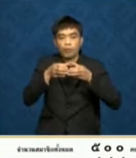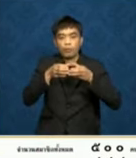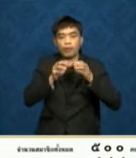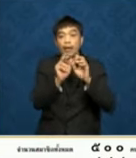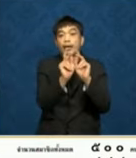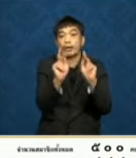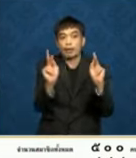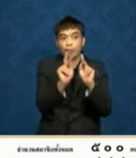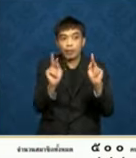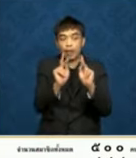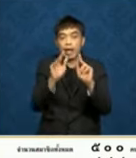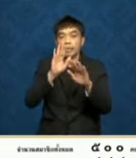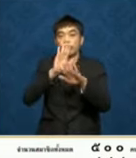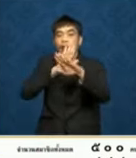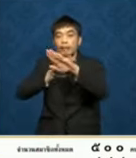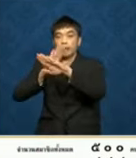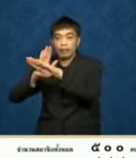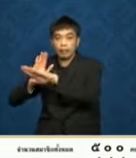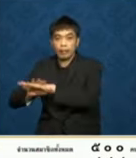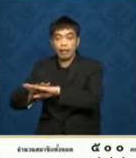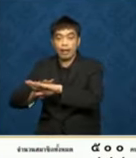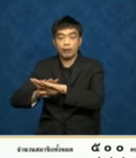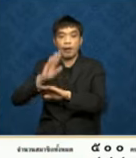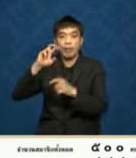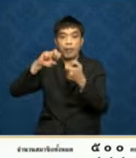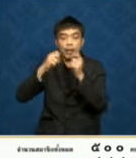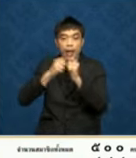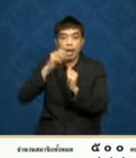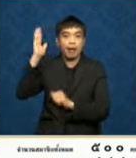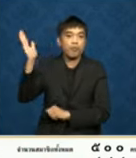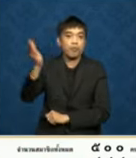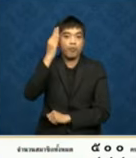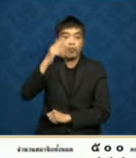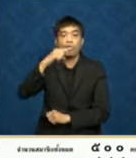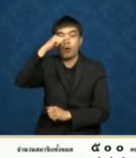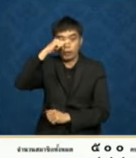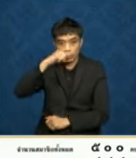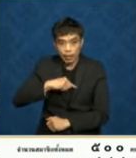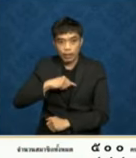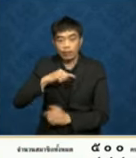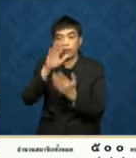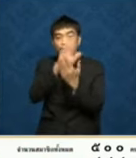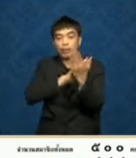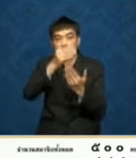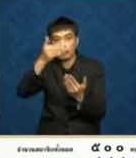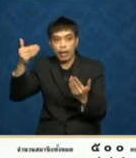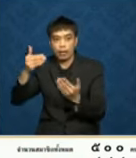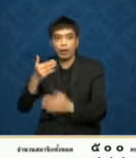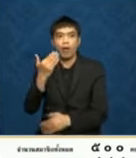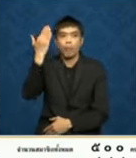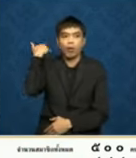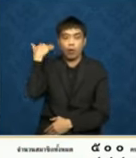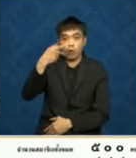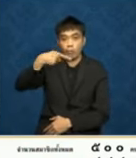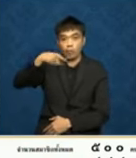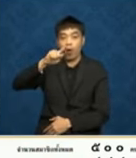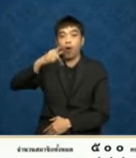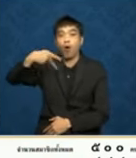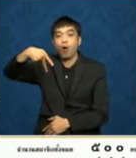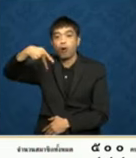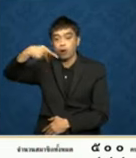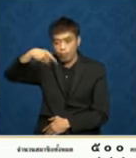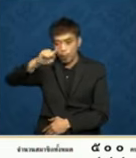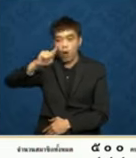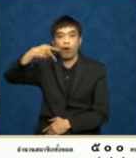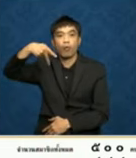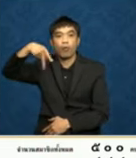ารระบบเตือนภัยพิบัิแห่งชาติเคยมมะติไปแล้วตั้แตปี 65ับวาให้ป.พ.เป็เจาภาพ ฟกัท